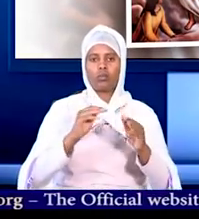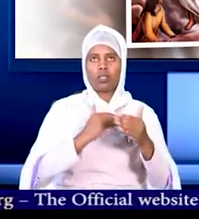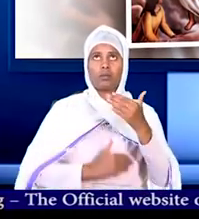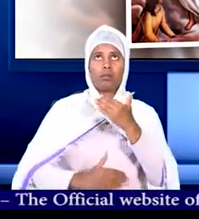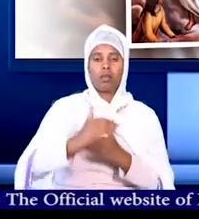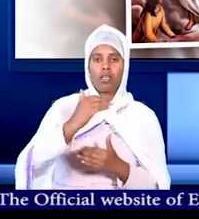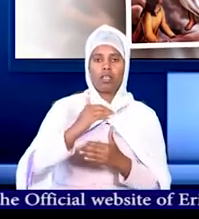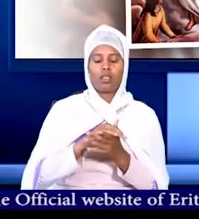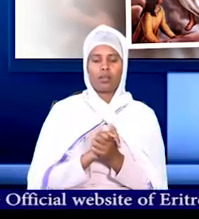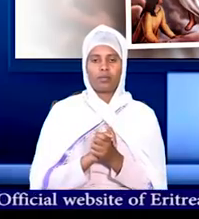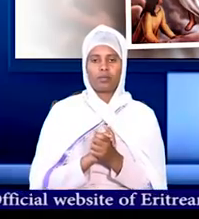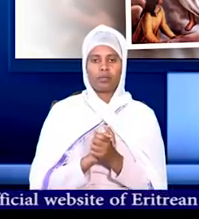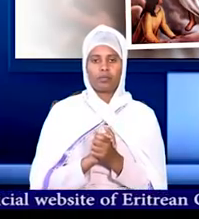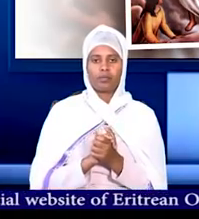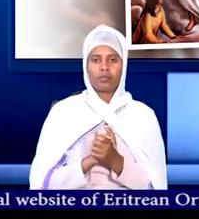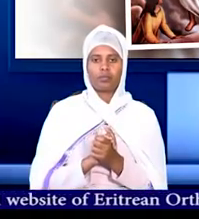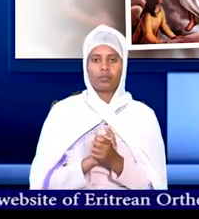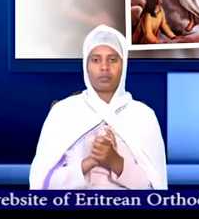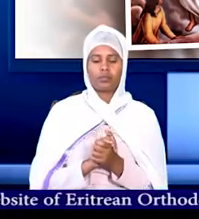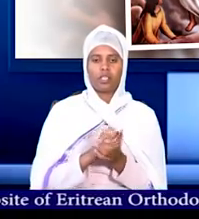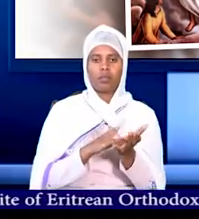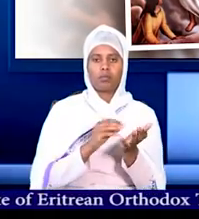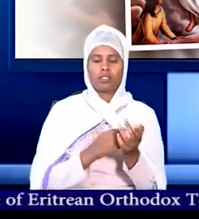ፍቁረይ ወደይ ክልእኽየ ካብ ሰማይ